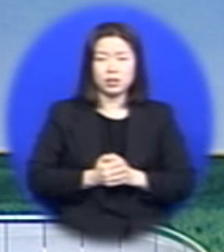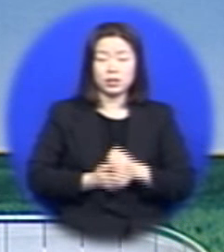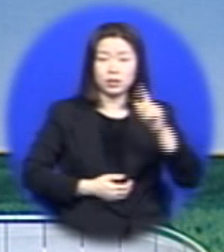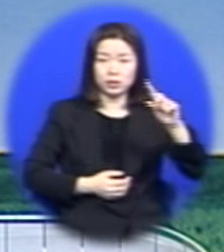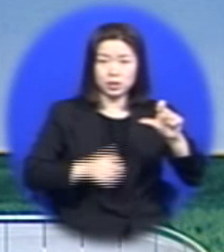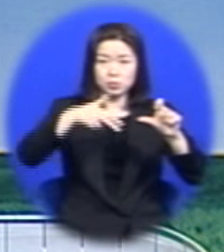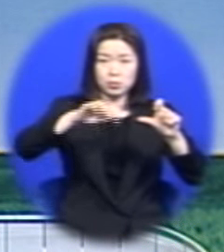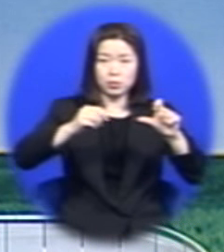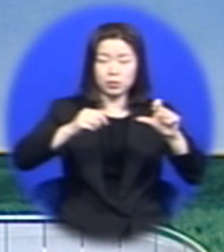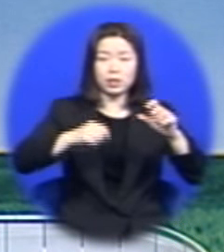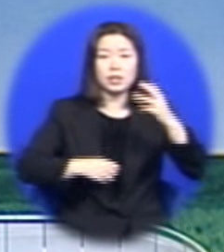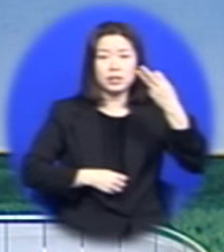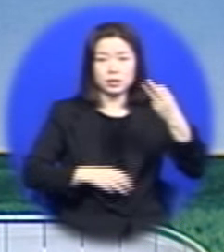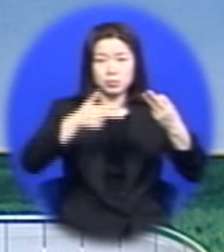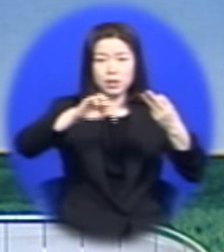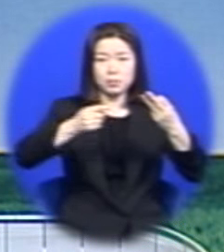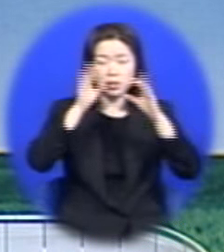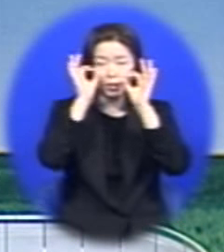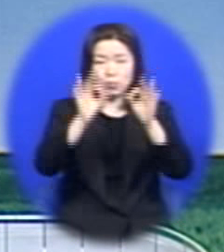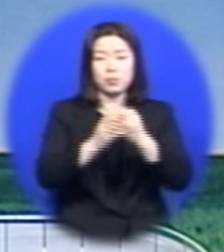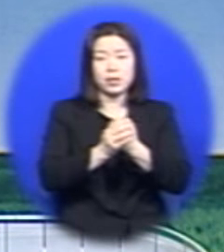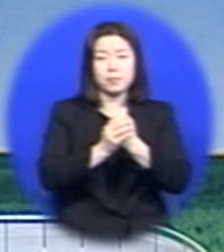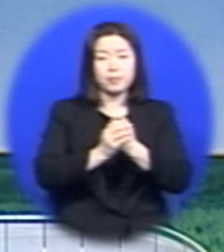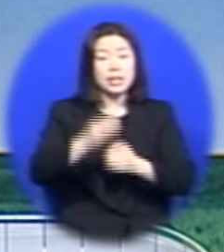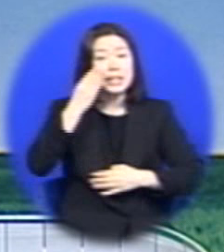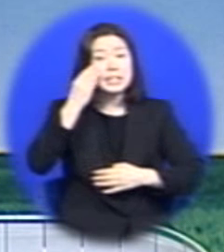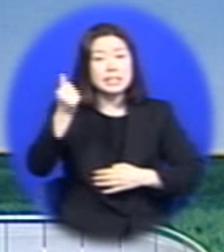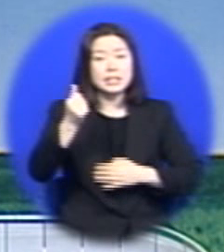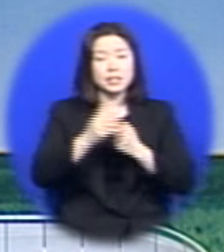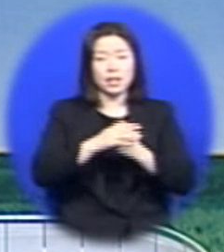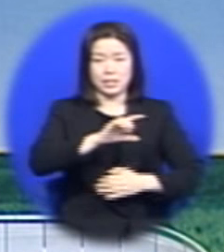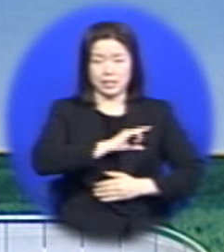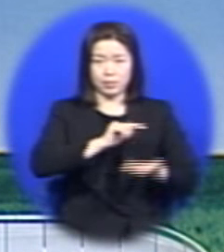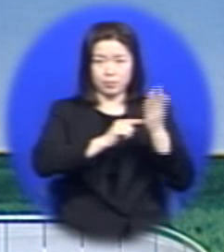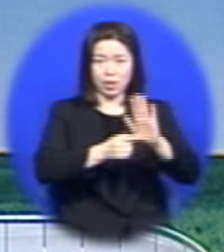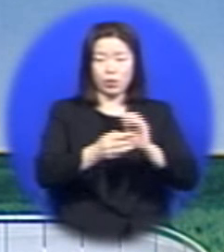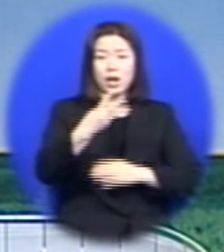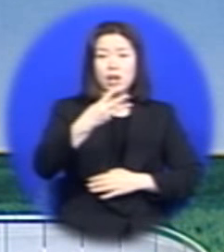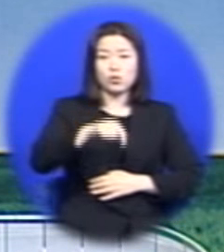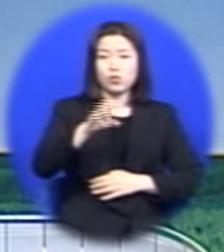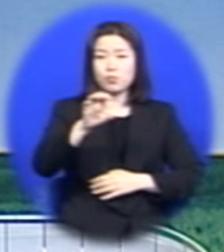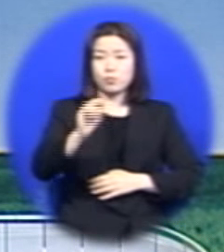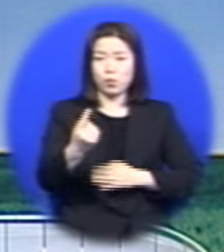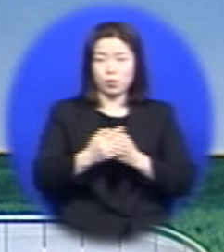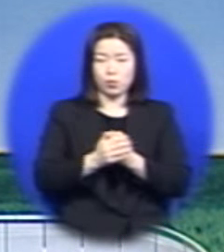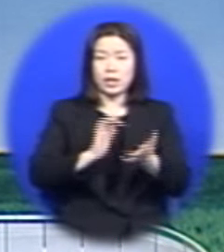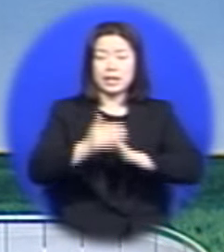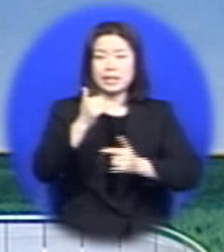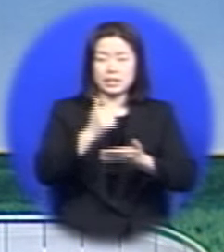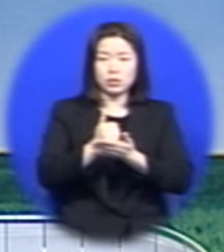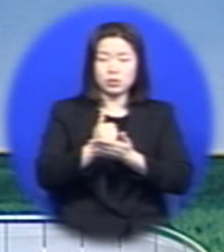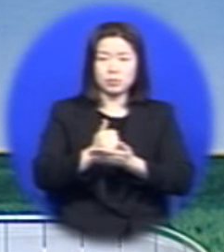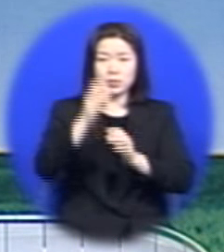15절에 보면, 13절에 보면 낯익은 이름이 나옵니다. 루포라는 이름이 나옵니다. 예수님의 십자가를